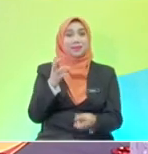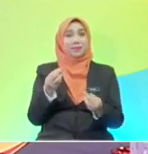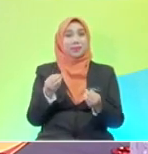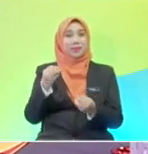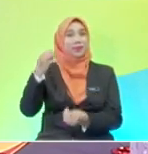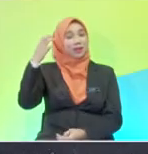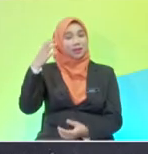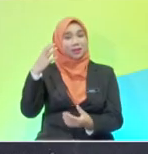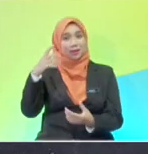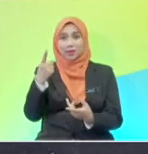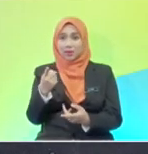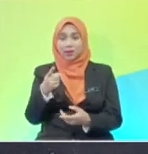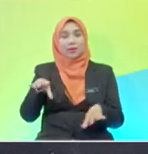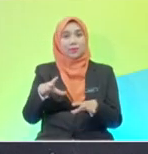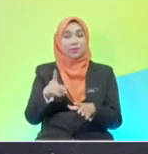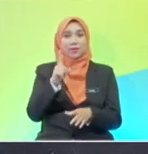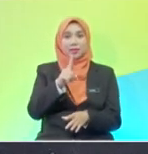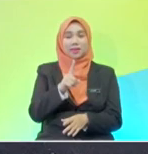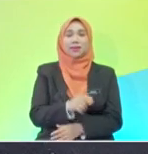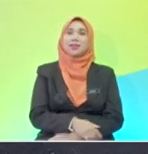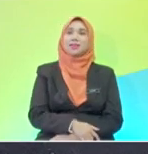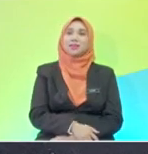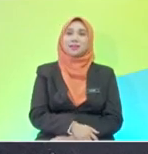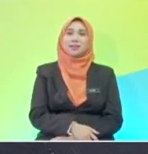untuk ditampilkan di sebelah